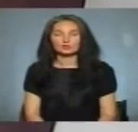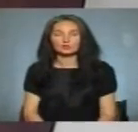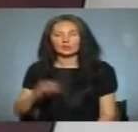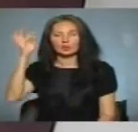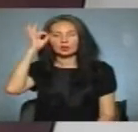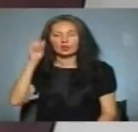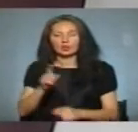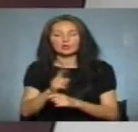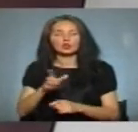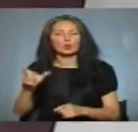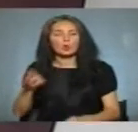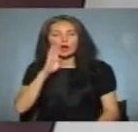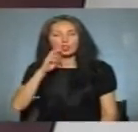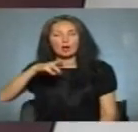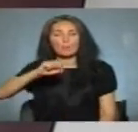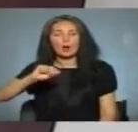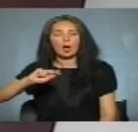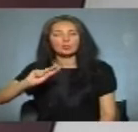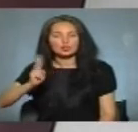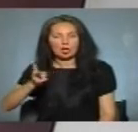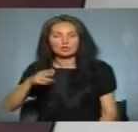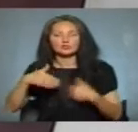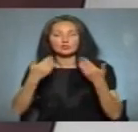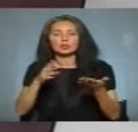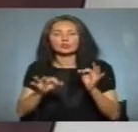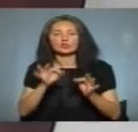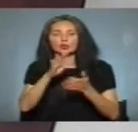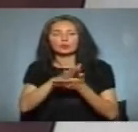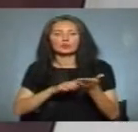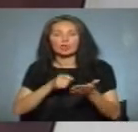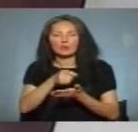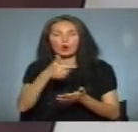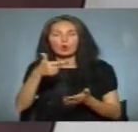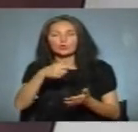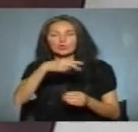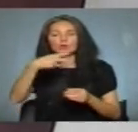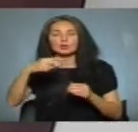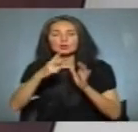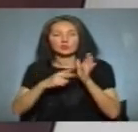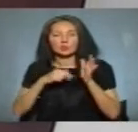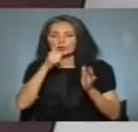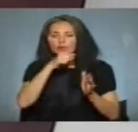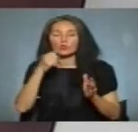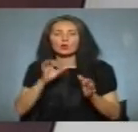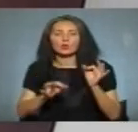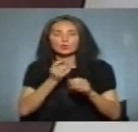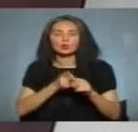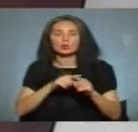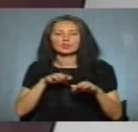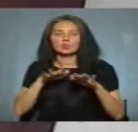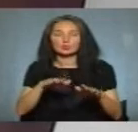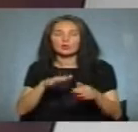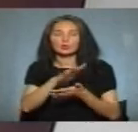Нагадаю, тернополянка Юлія Мамчак звернулася до суду з позовною заявою у грудні 2017 року. Суд у цій справі